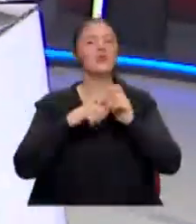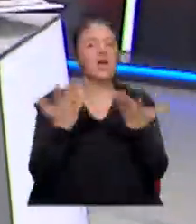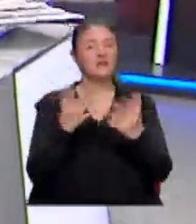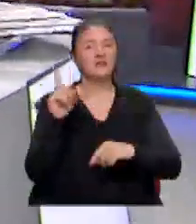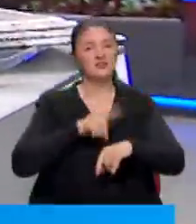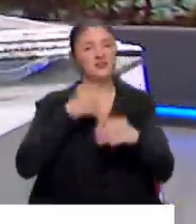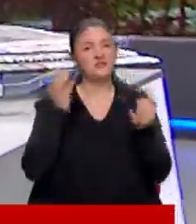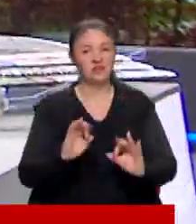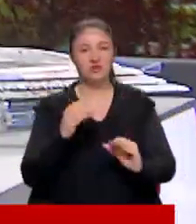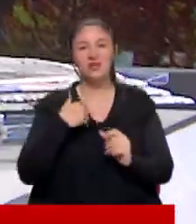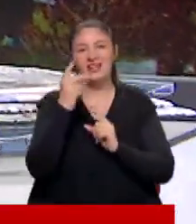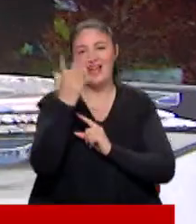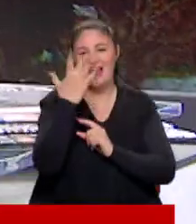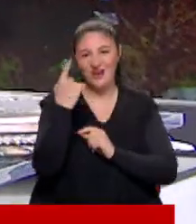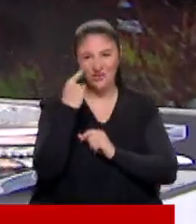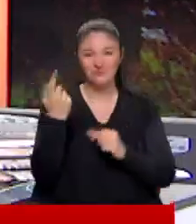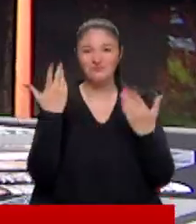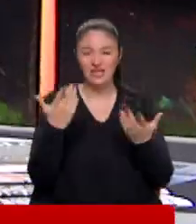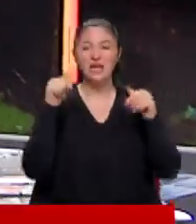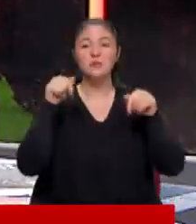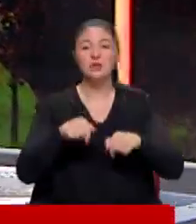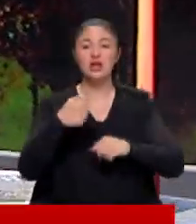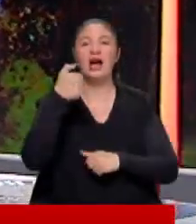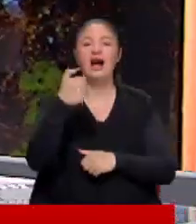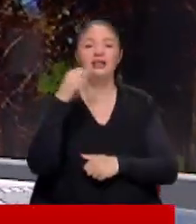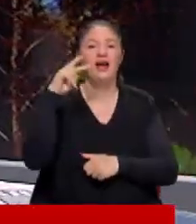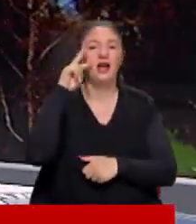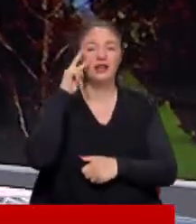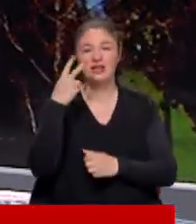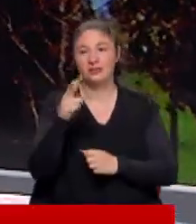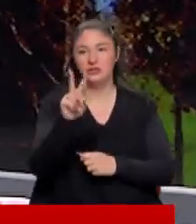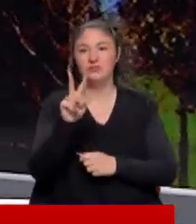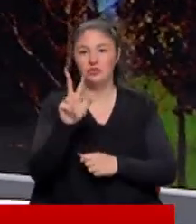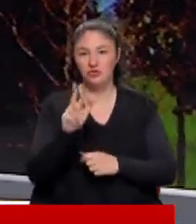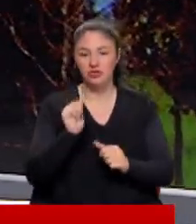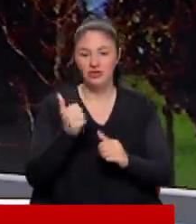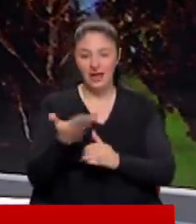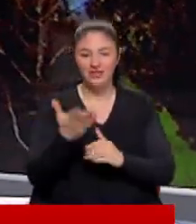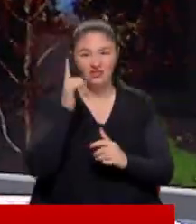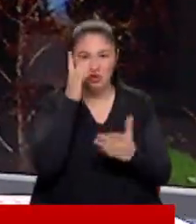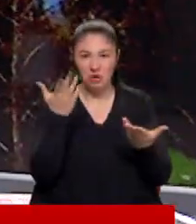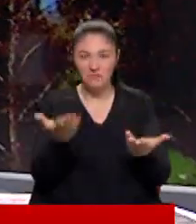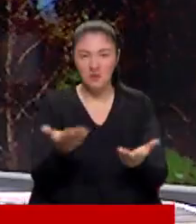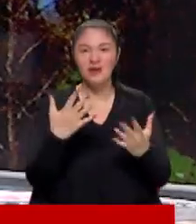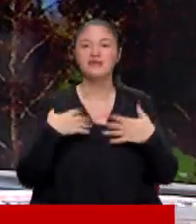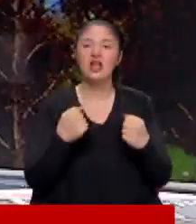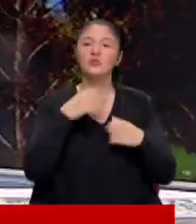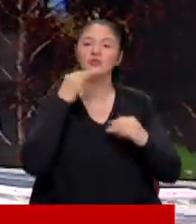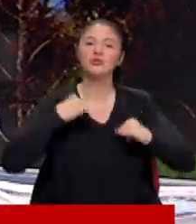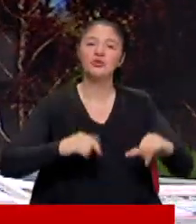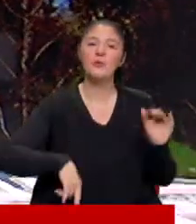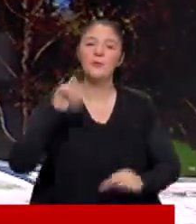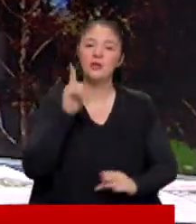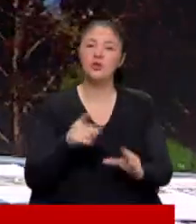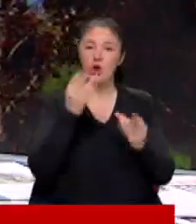Günaydın. Çalar Saat başlıyor. Ben İlker Karagöz. Bugün 6 Aralık 2023 günlerden çarşamba. Sağlıklı, mutlu, huzurlu